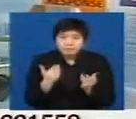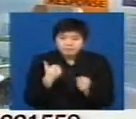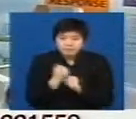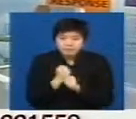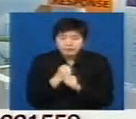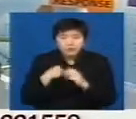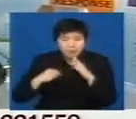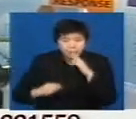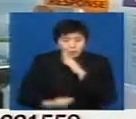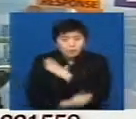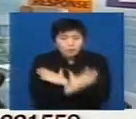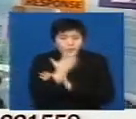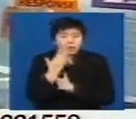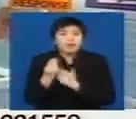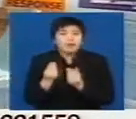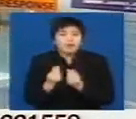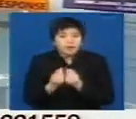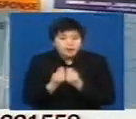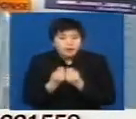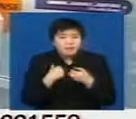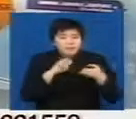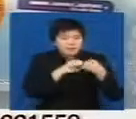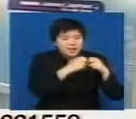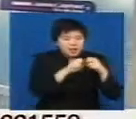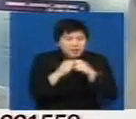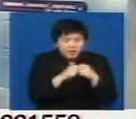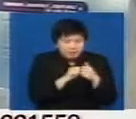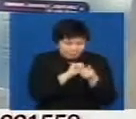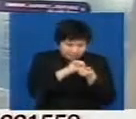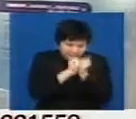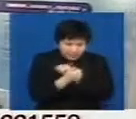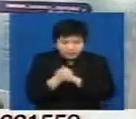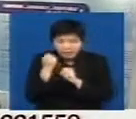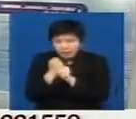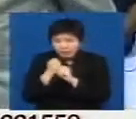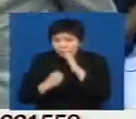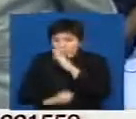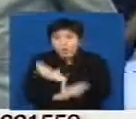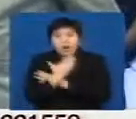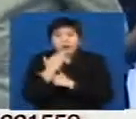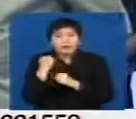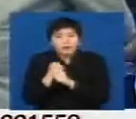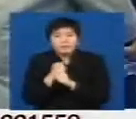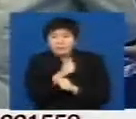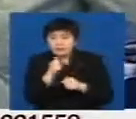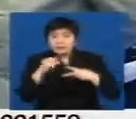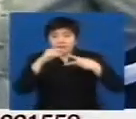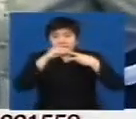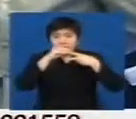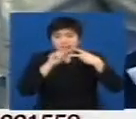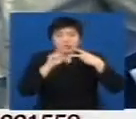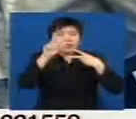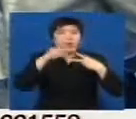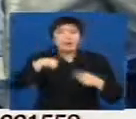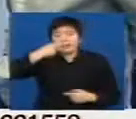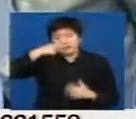ทำอะไรให้เป็นโอกาสนะทำ วิกฤตให้เป็นโอกาส ครับเพราะนั้นทำใหม่ต้องทำให้ดี ครับ 2คือว่าเราไม่เคยมีระบบ